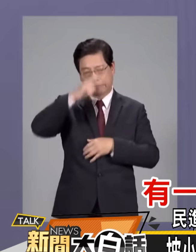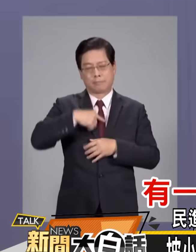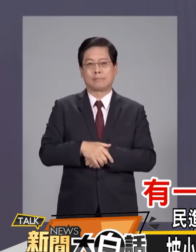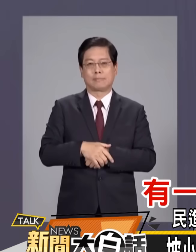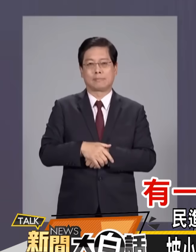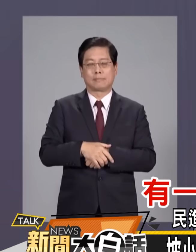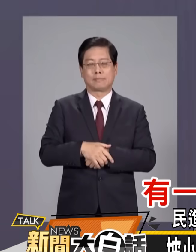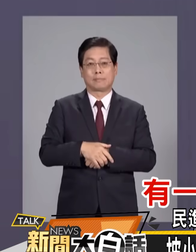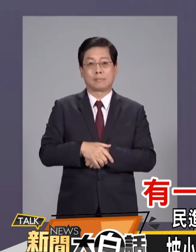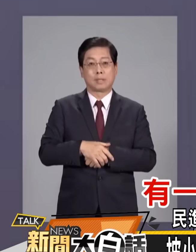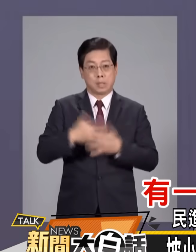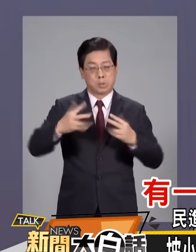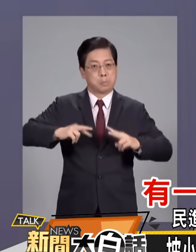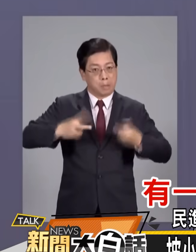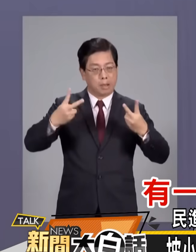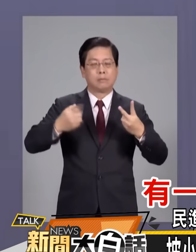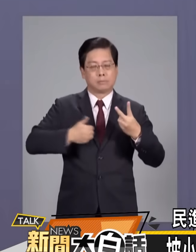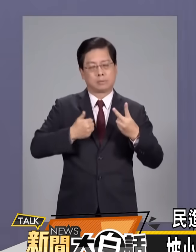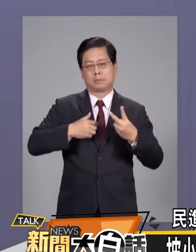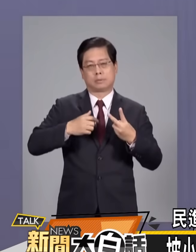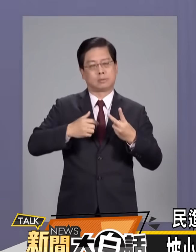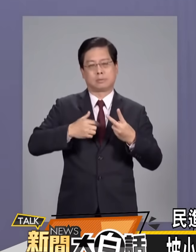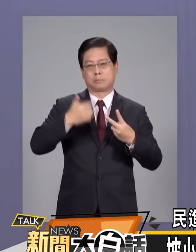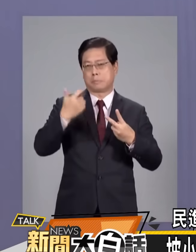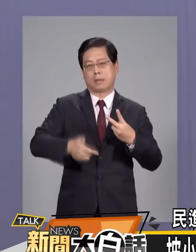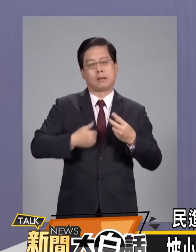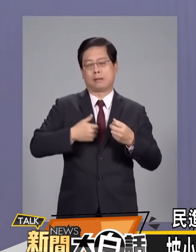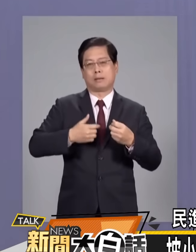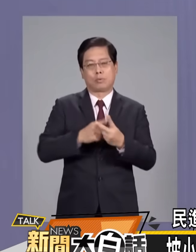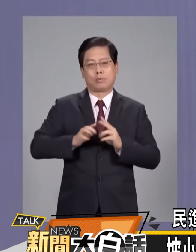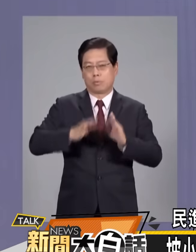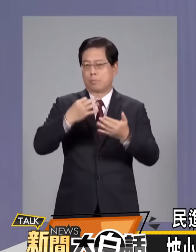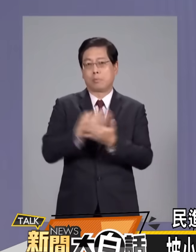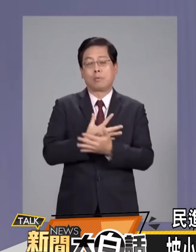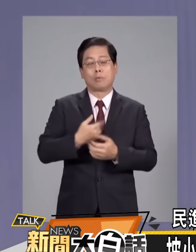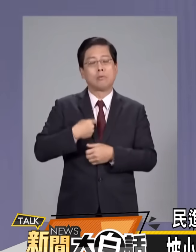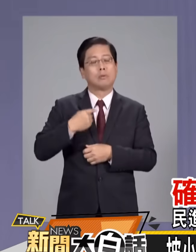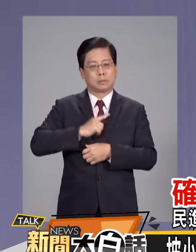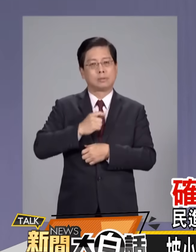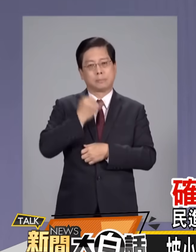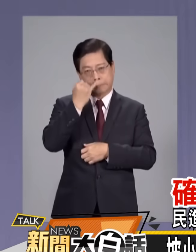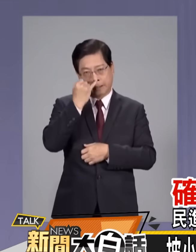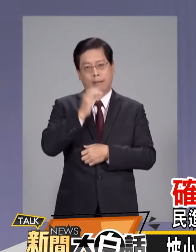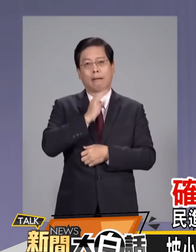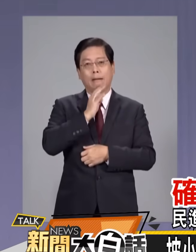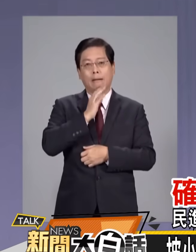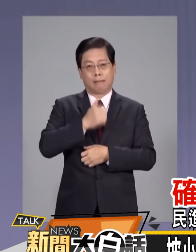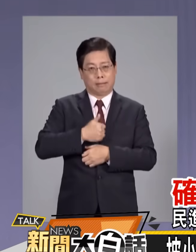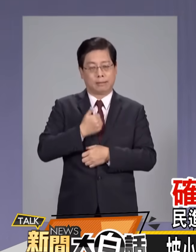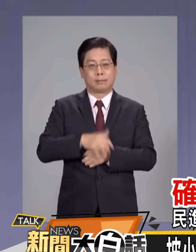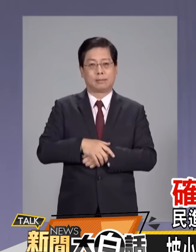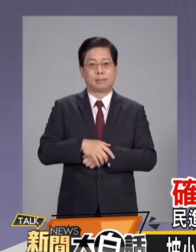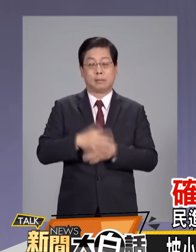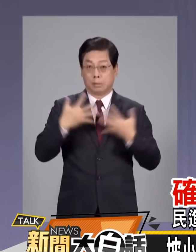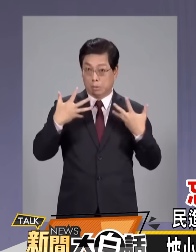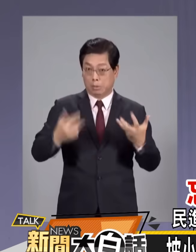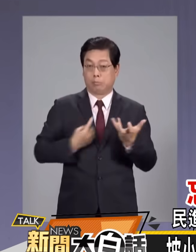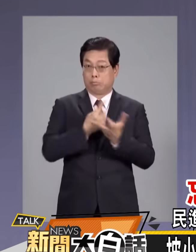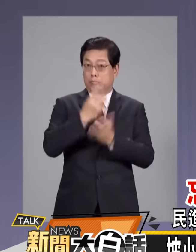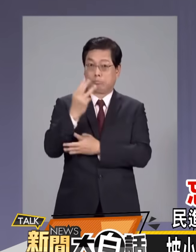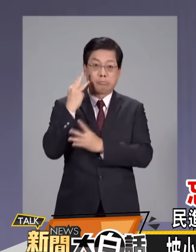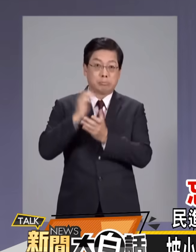够好，有一些改革也许不够快或不够进步，我也承认确实有些从政同